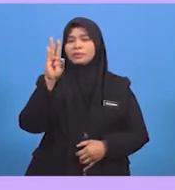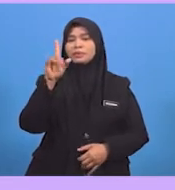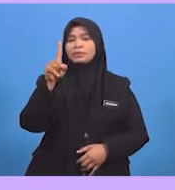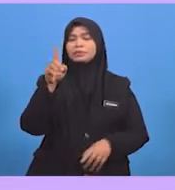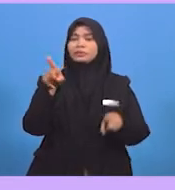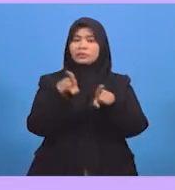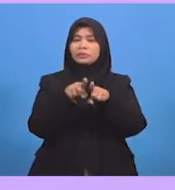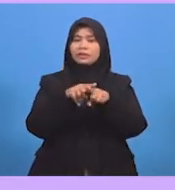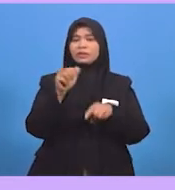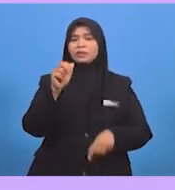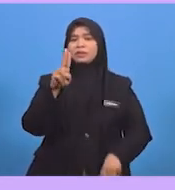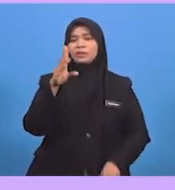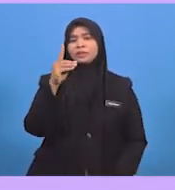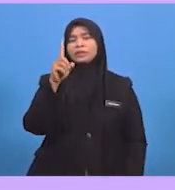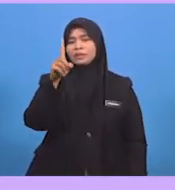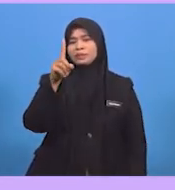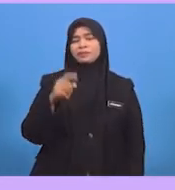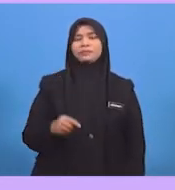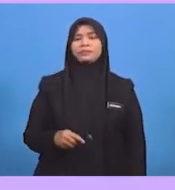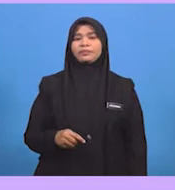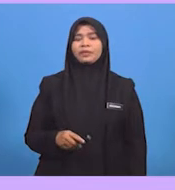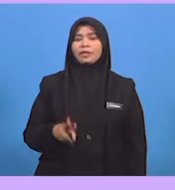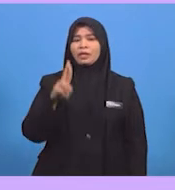RM2.9871 sama dengan AUD 1.